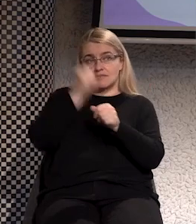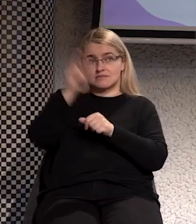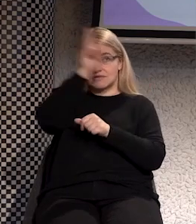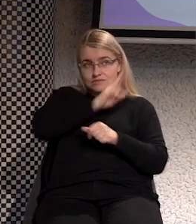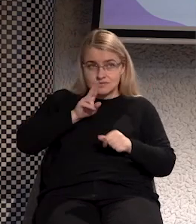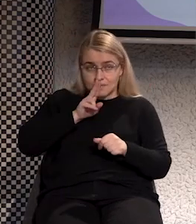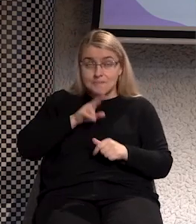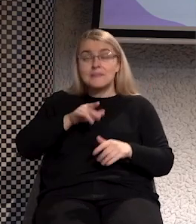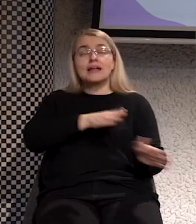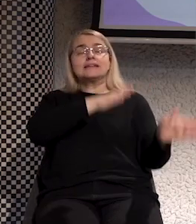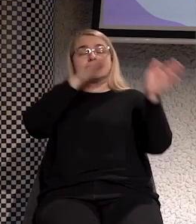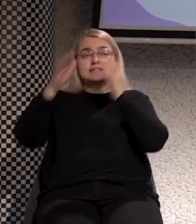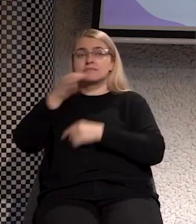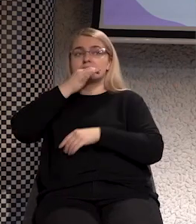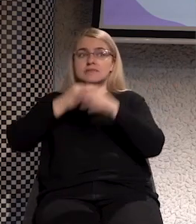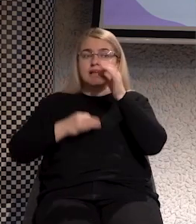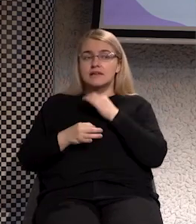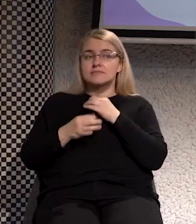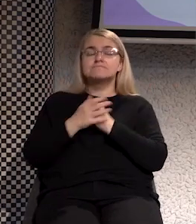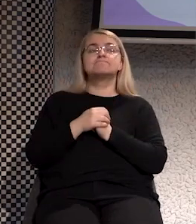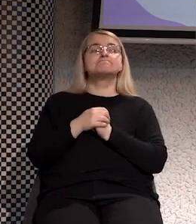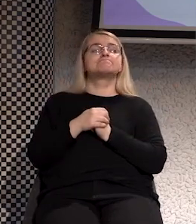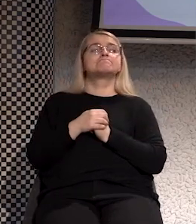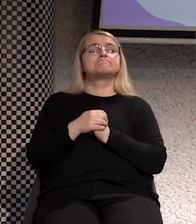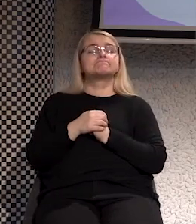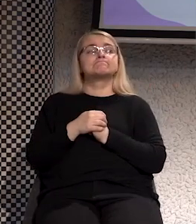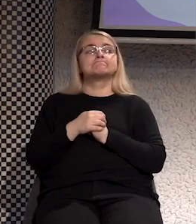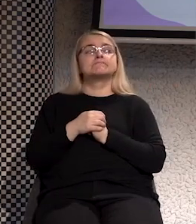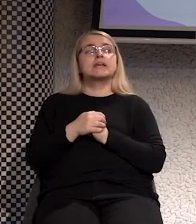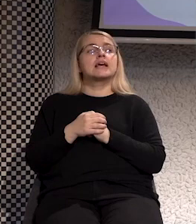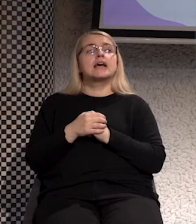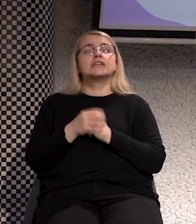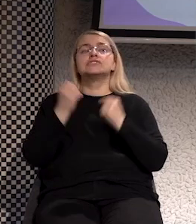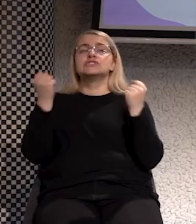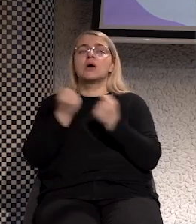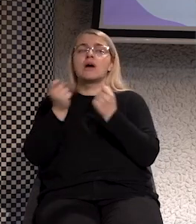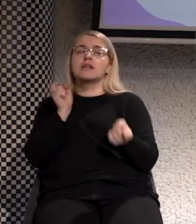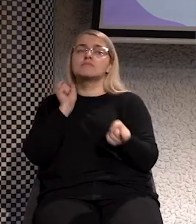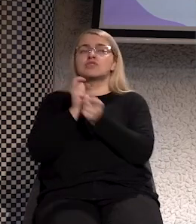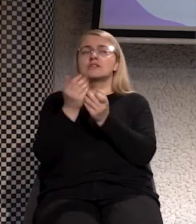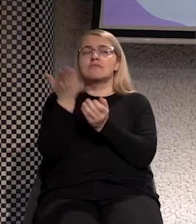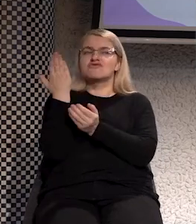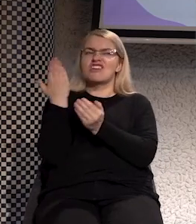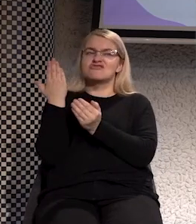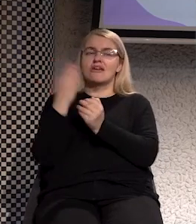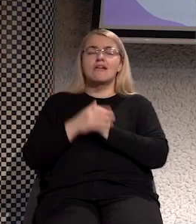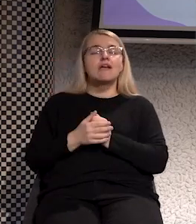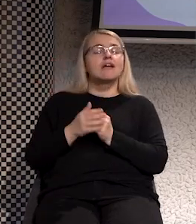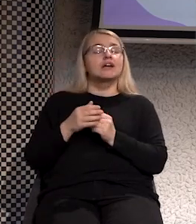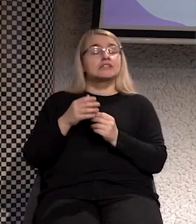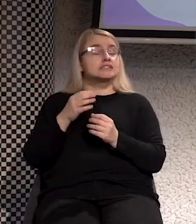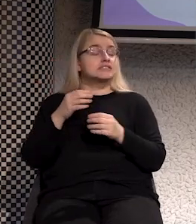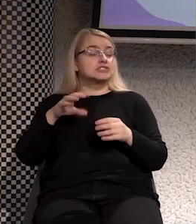jeszcze, czy kolejna rzecz, która mi się urodziła, jest związana z profilaktyką, czyli z takim dbaniem po prostu o zdrowe relacje w grupie